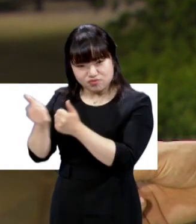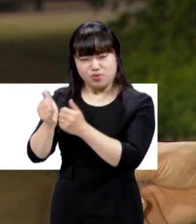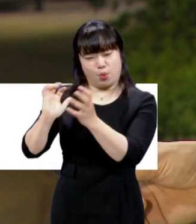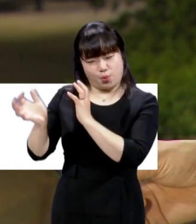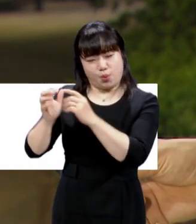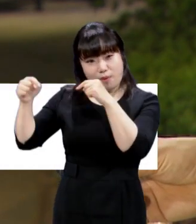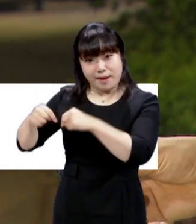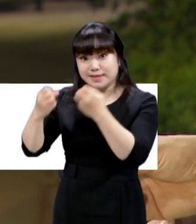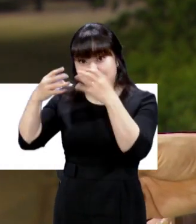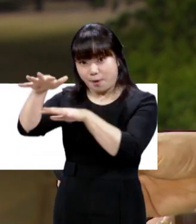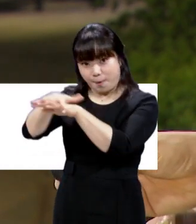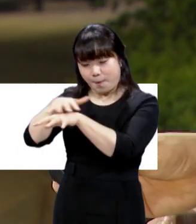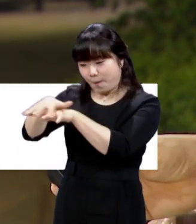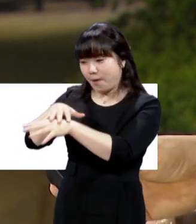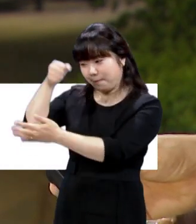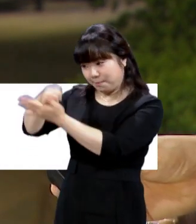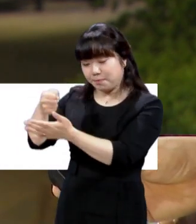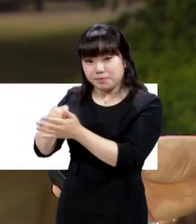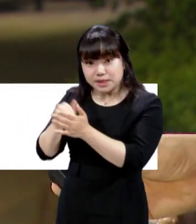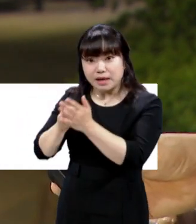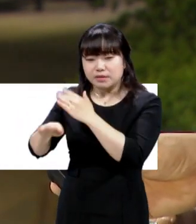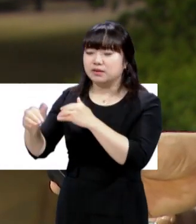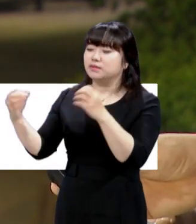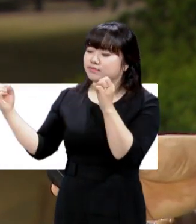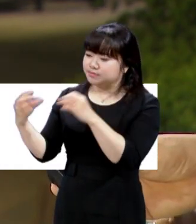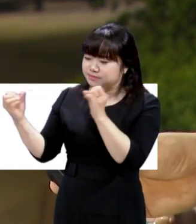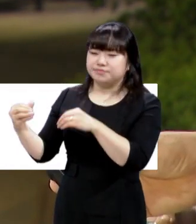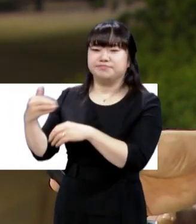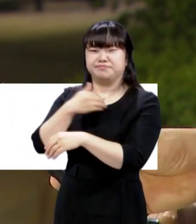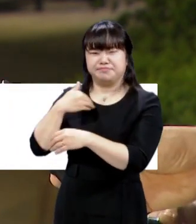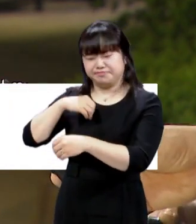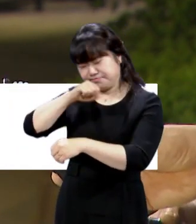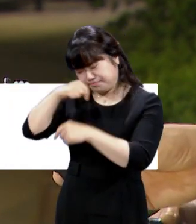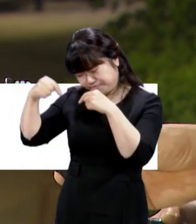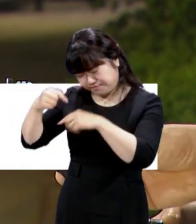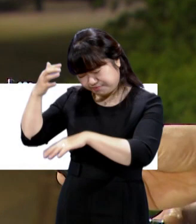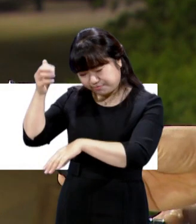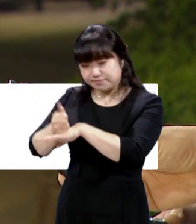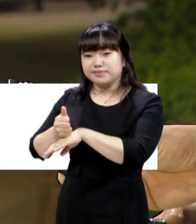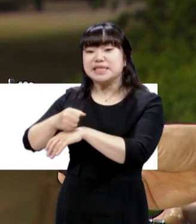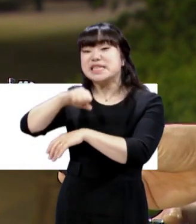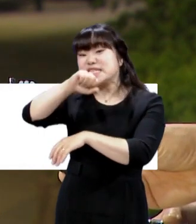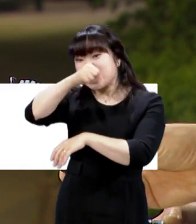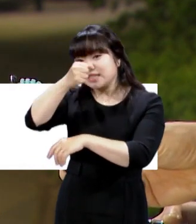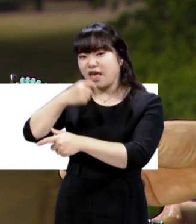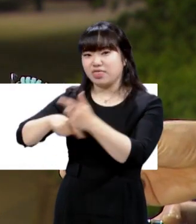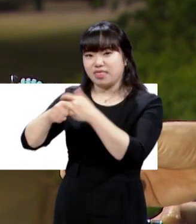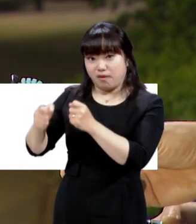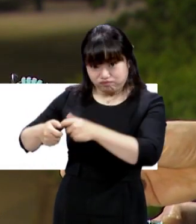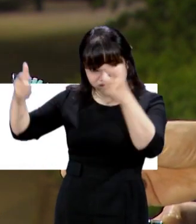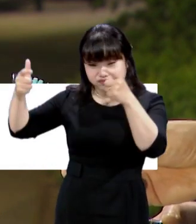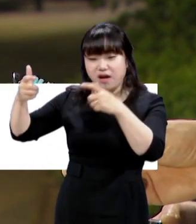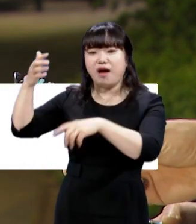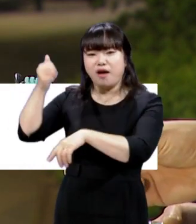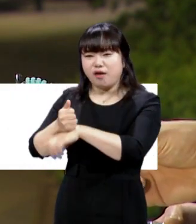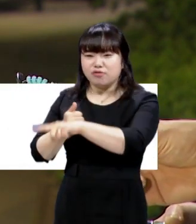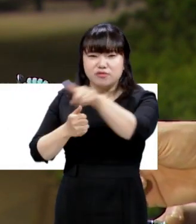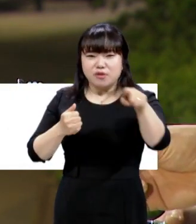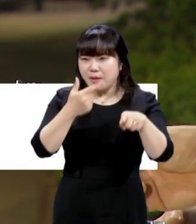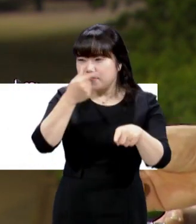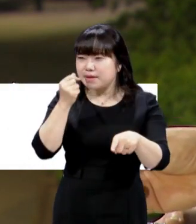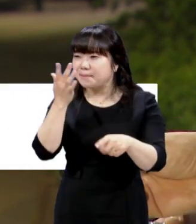새로 구성이 되면 충분히 대화하고 설득해서 예산을 준비 학보 에서 사각지대가 없도록